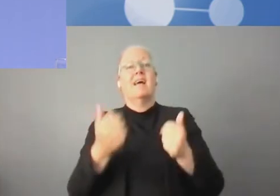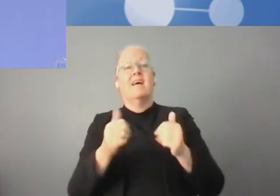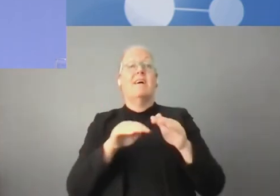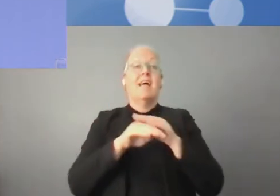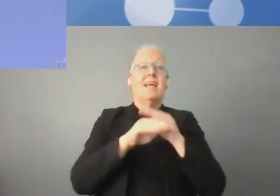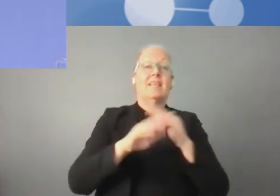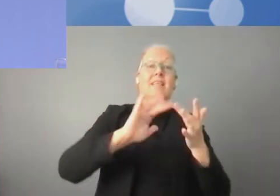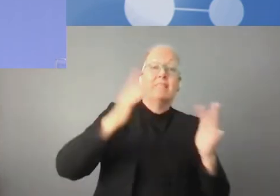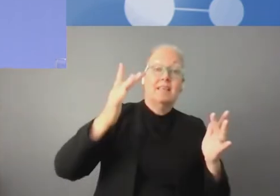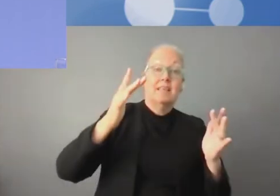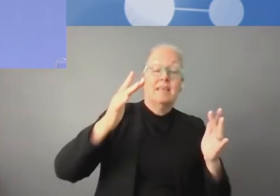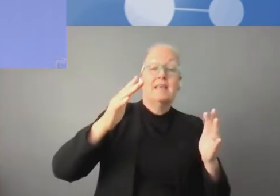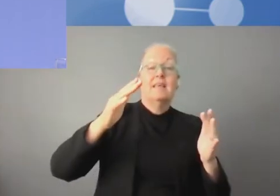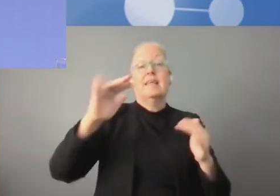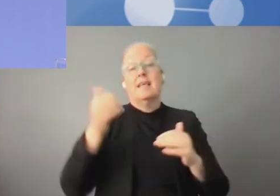问题。